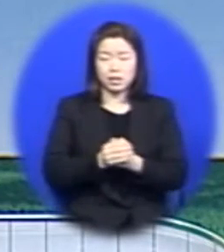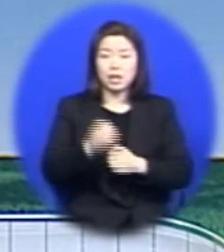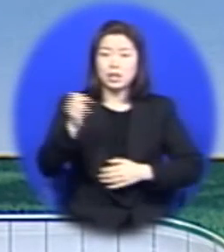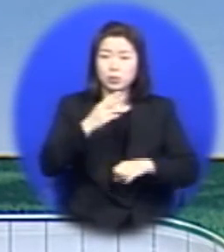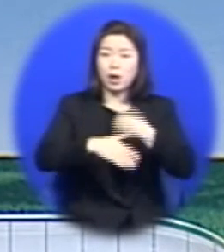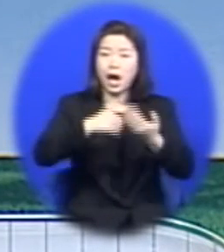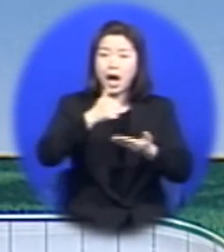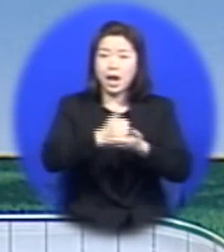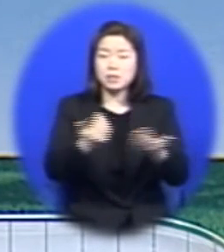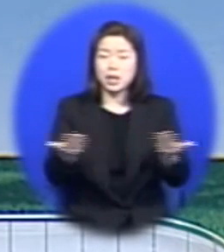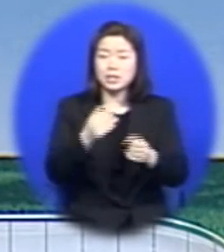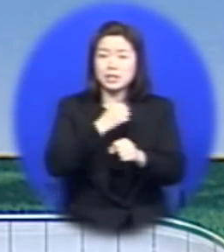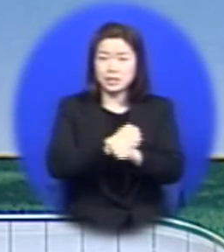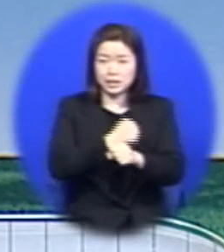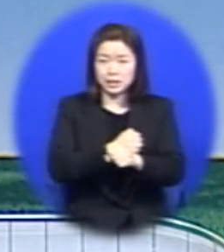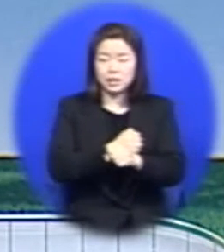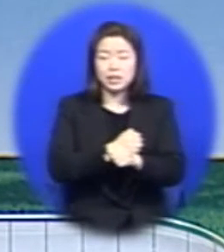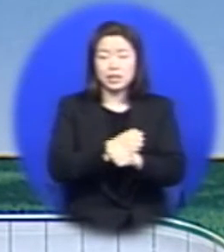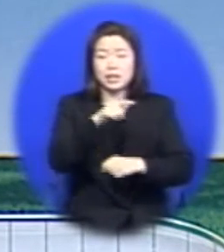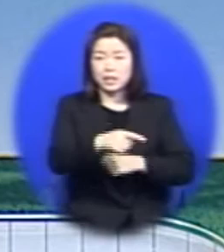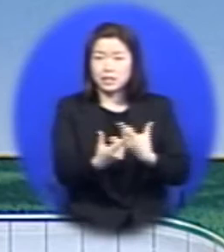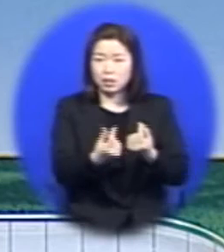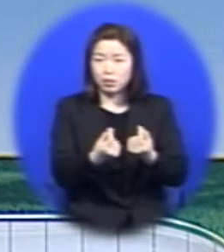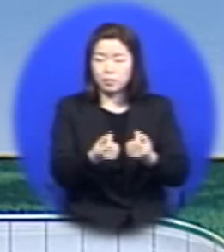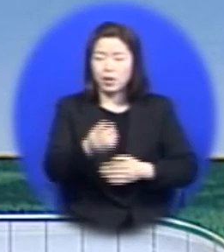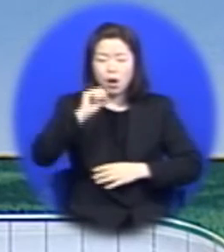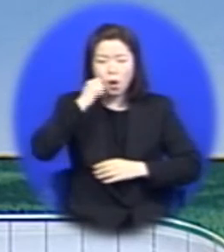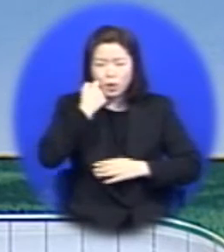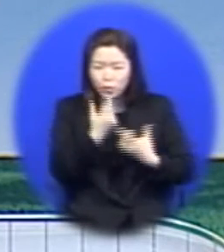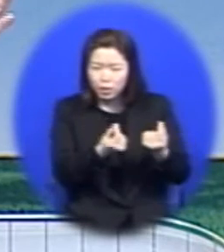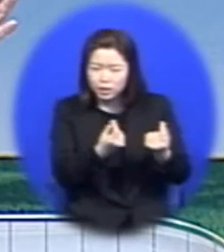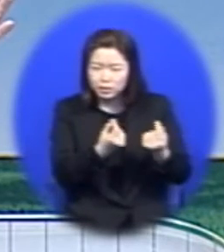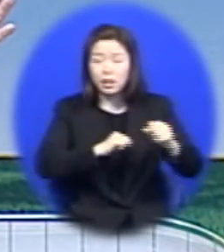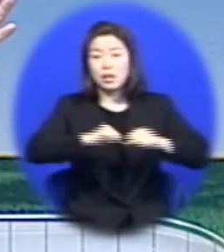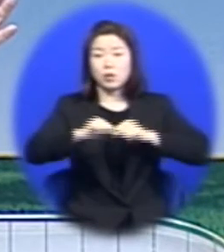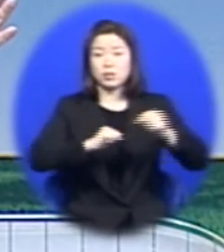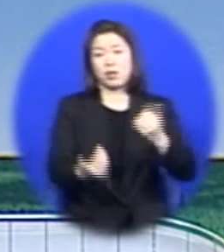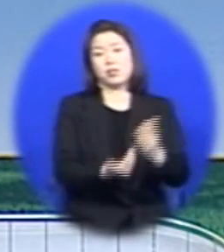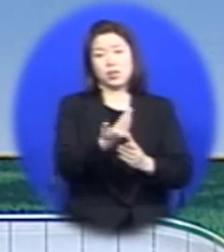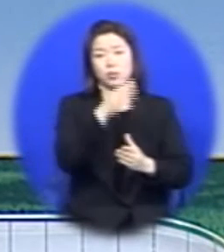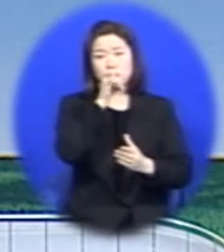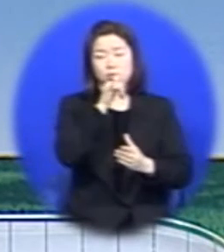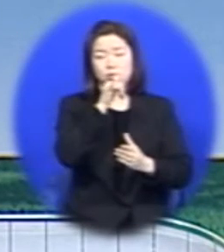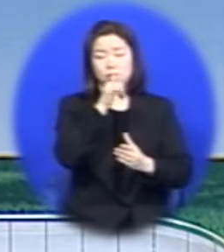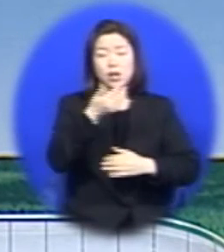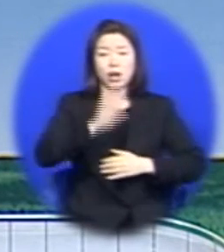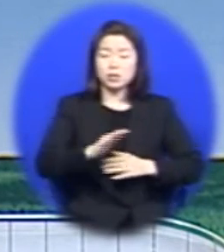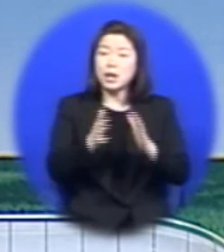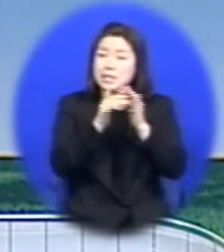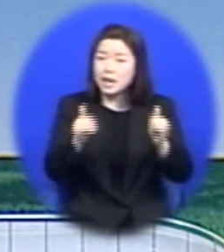하시는 일은 정말 이처럼 불가능한 것 같은데 역사가 일어난. 사람이 하는